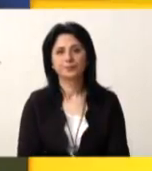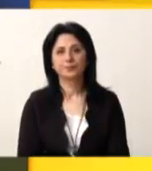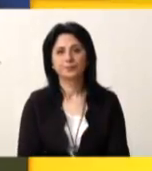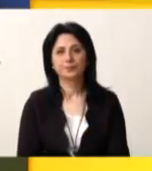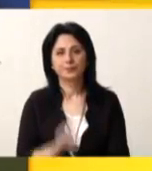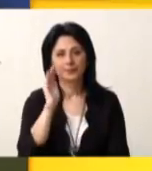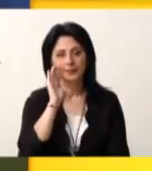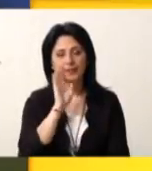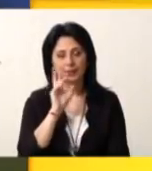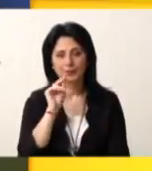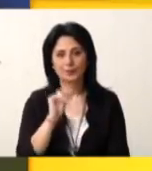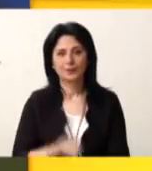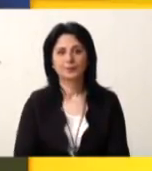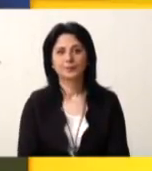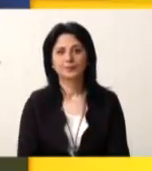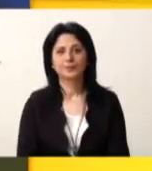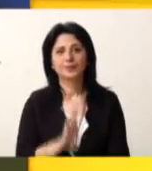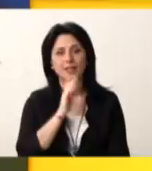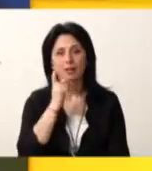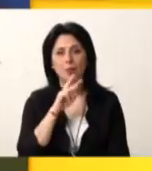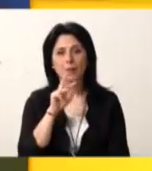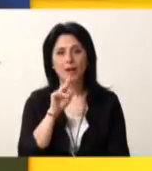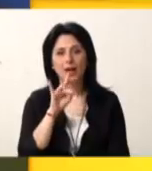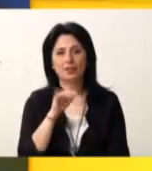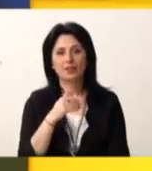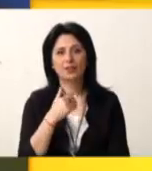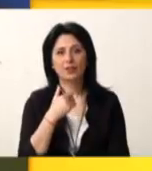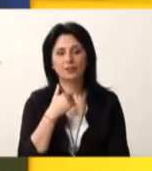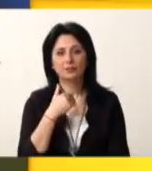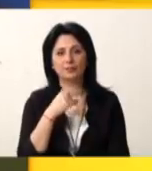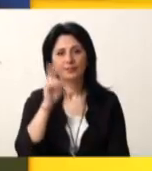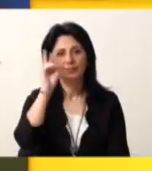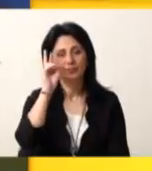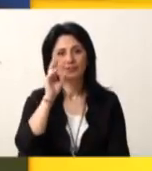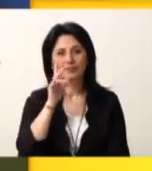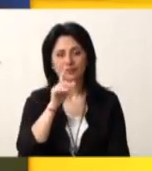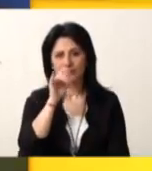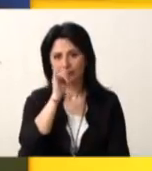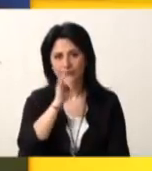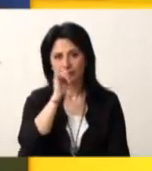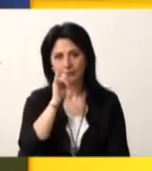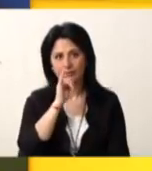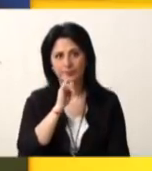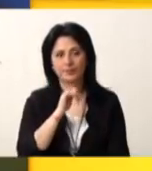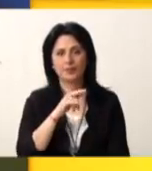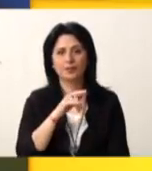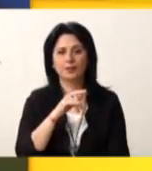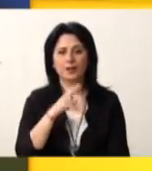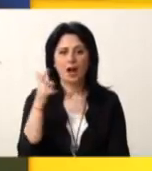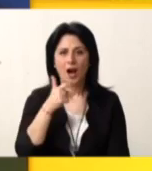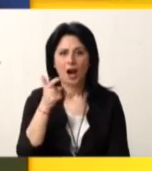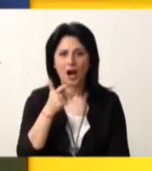გისმენთ, დილამშვიდობისა. ქალბატონო მარი. შეკრულობა ზოგჯერ კრუტივილი